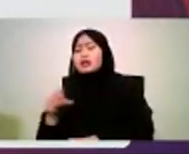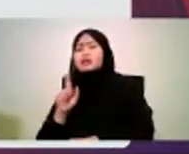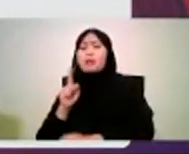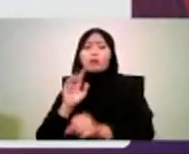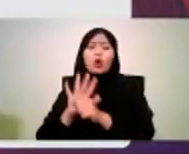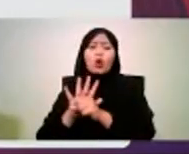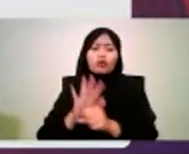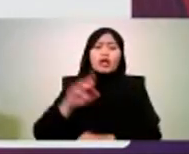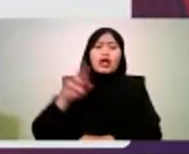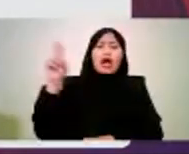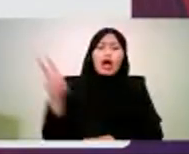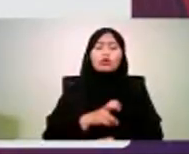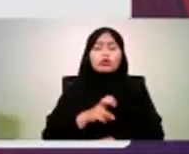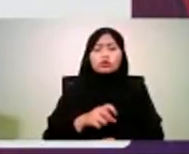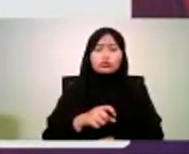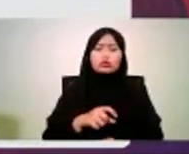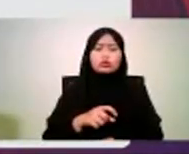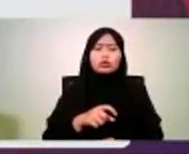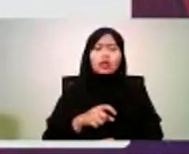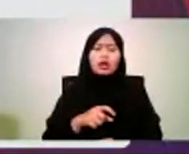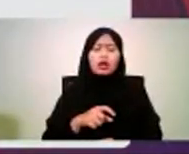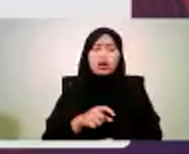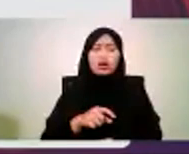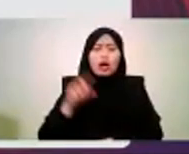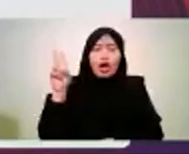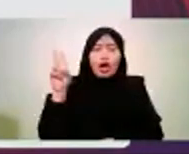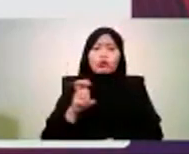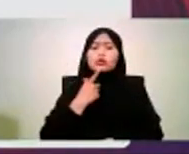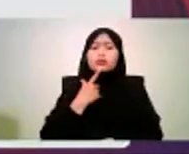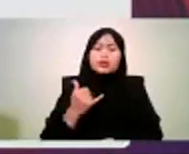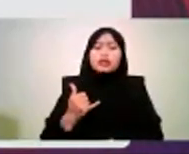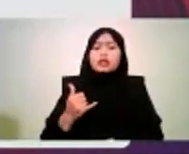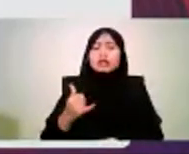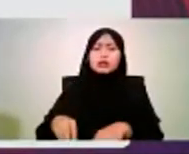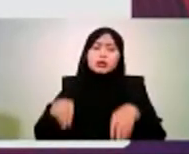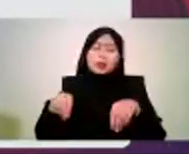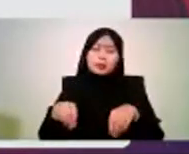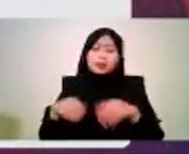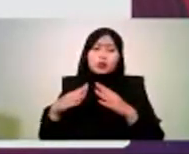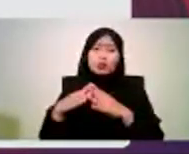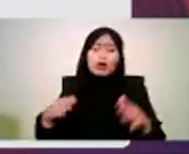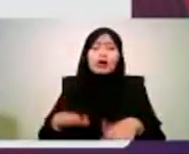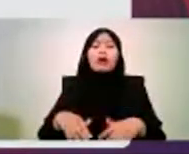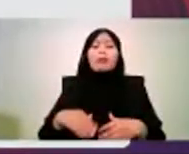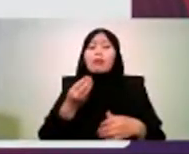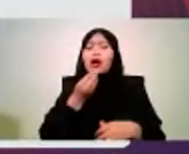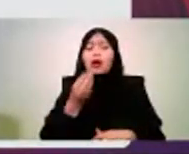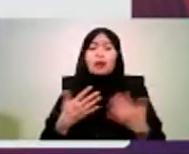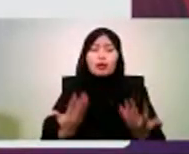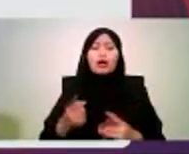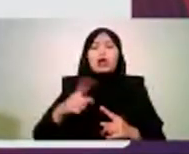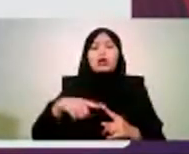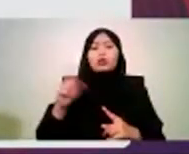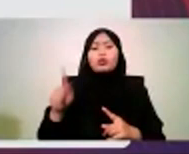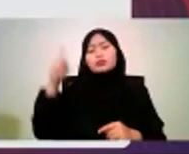harus PK harus harus harus Lockdown Nah untuk makan dari mana bapaknya tugasnya memberi Hai